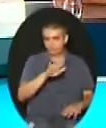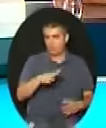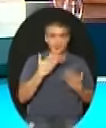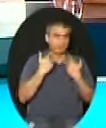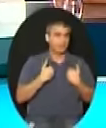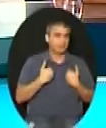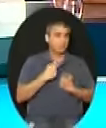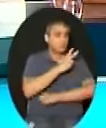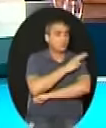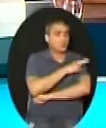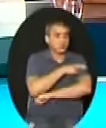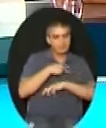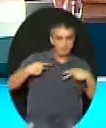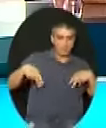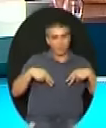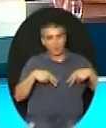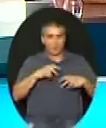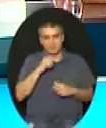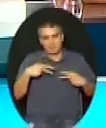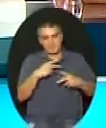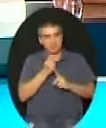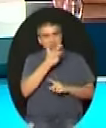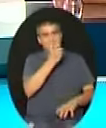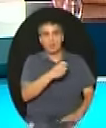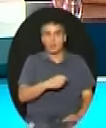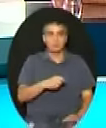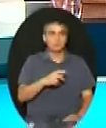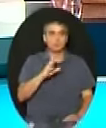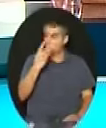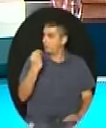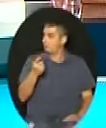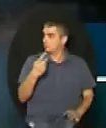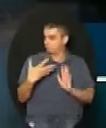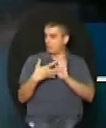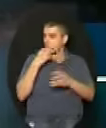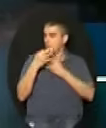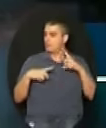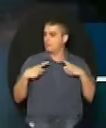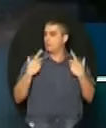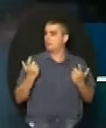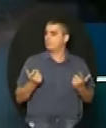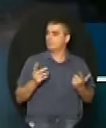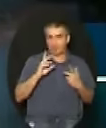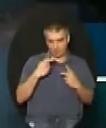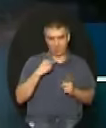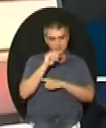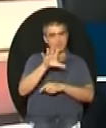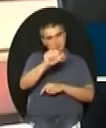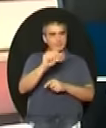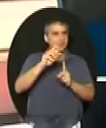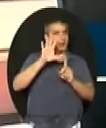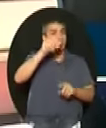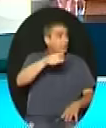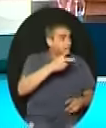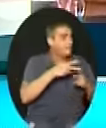שמספרים ששוטרים פוחדים לראות במחבלים. אולי טוב שהם נחקרים חיים. זה חברה לא בריאה. וככה אנחנו מגיעים לעוד. הנה,